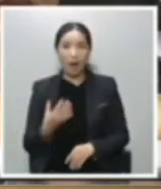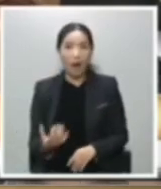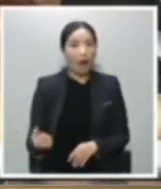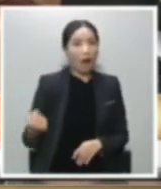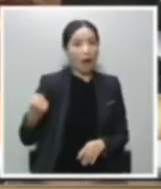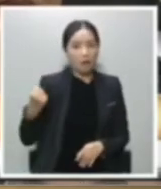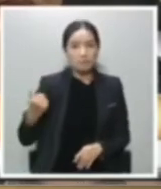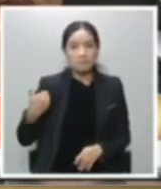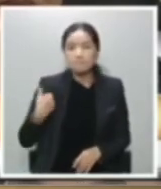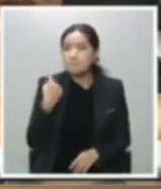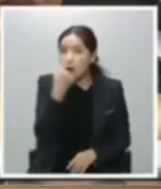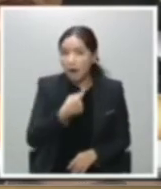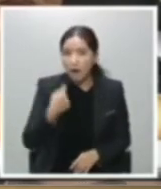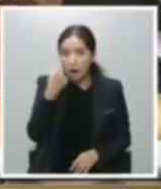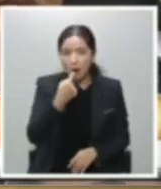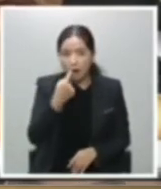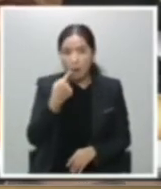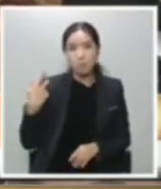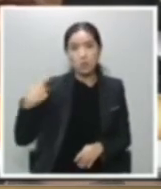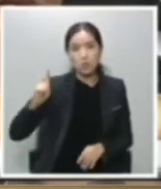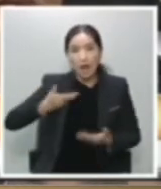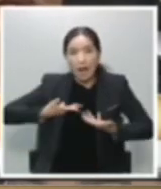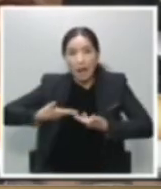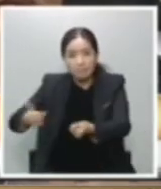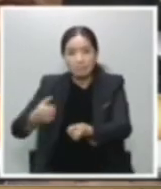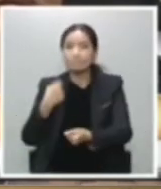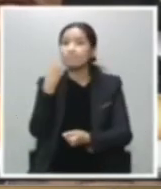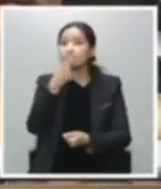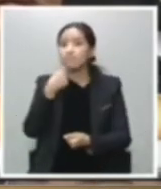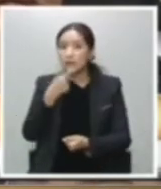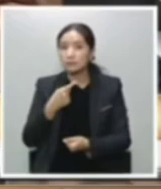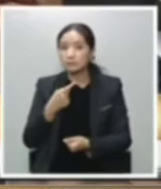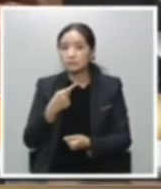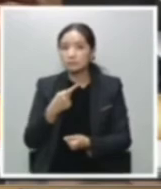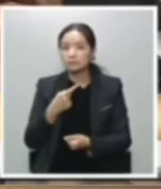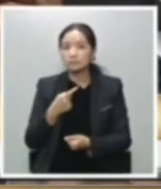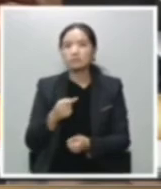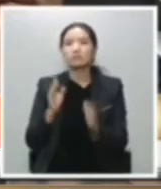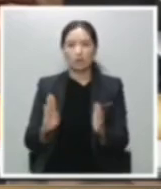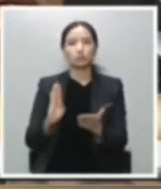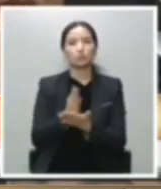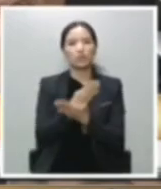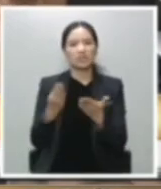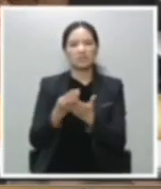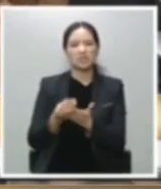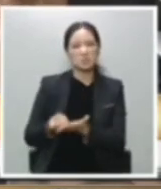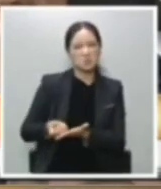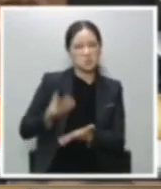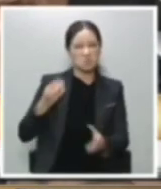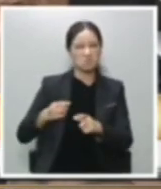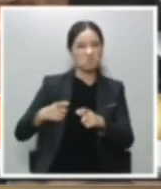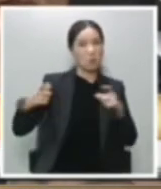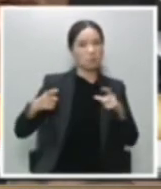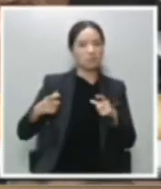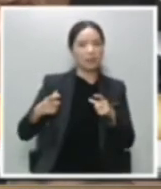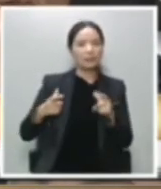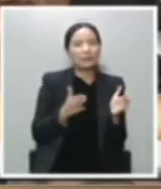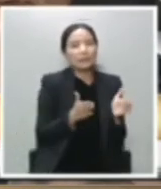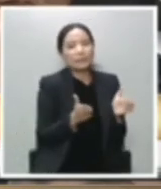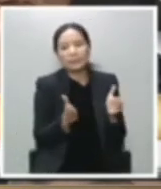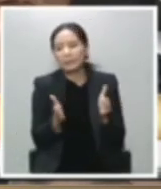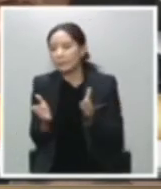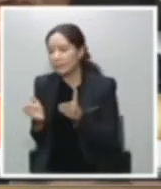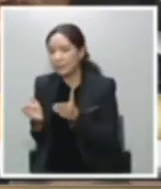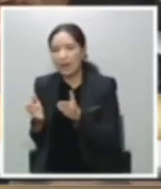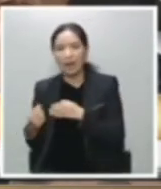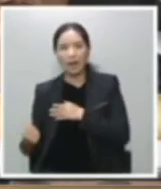ได้ประโยชน์ก็คือคนที่เป็นนักธุรกิจใหญ่ๆที่อยู่เคียงข้างกับผู้มีอำนา